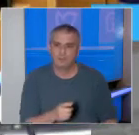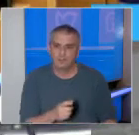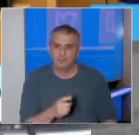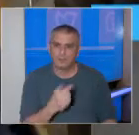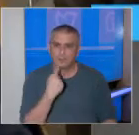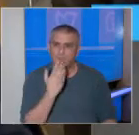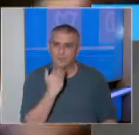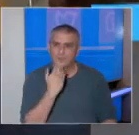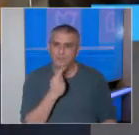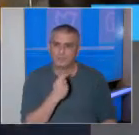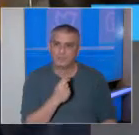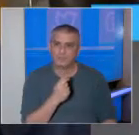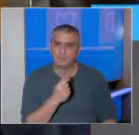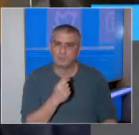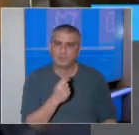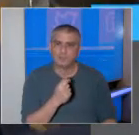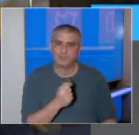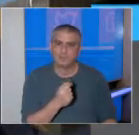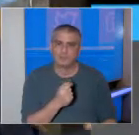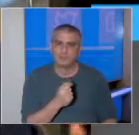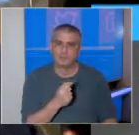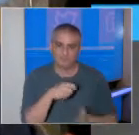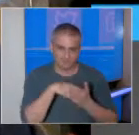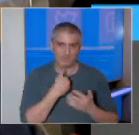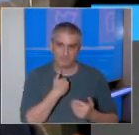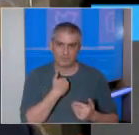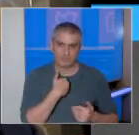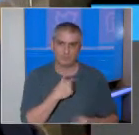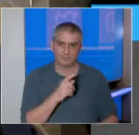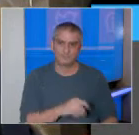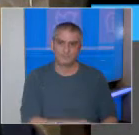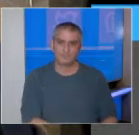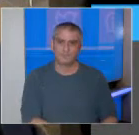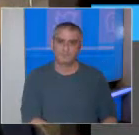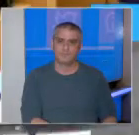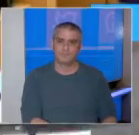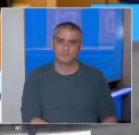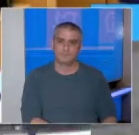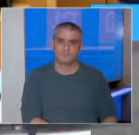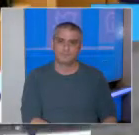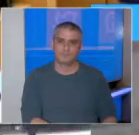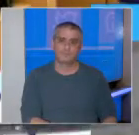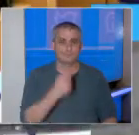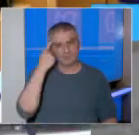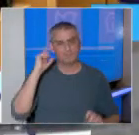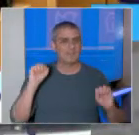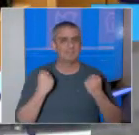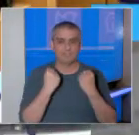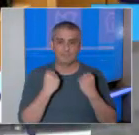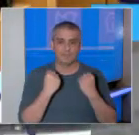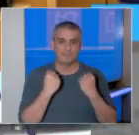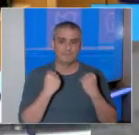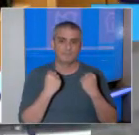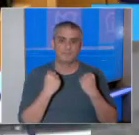אנשים בעברית. זה מזמן. תקן גם אותי אם אני אשתובב בעניין. מיזמים